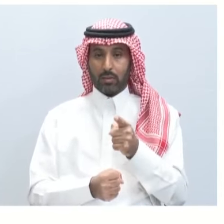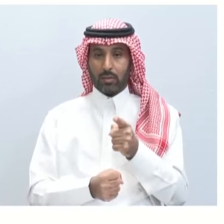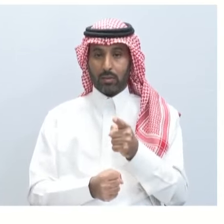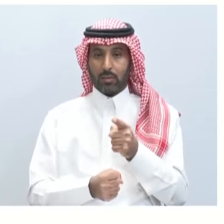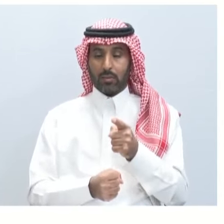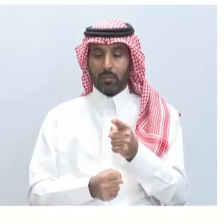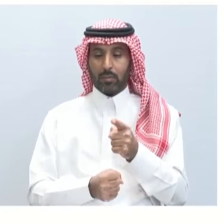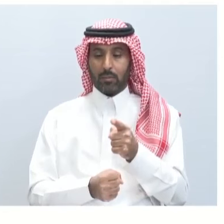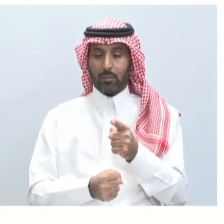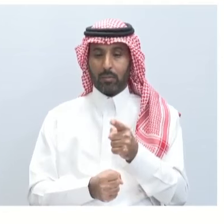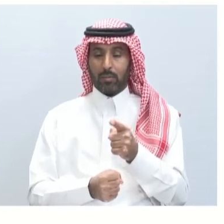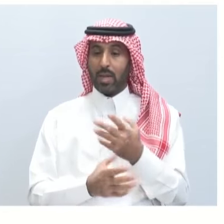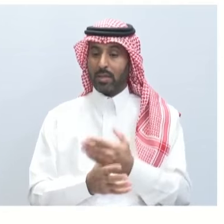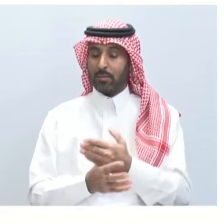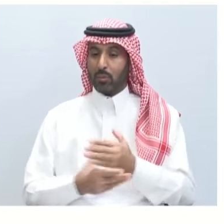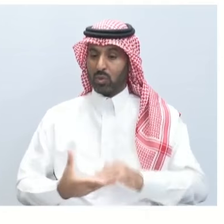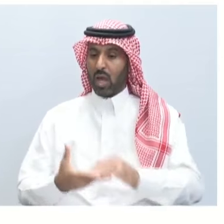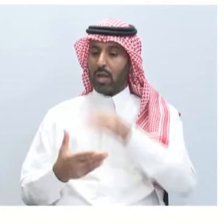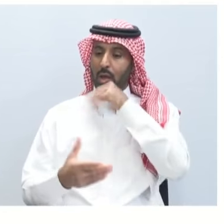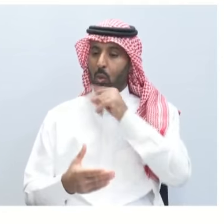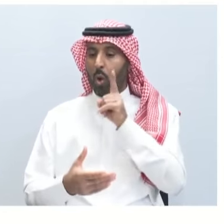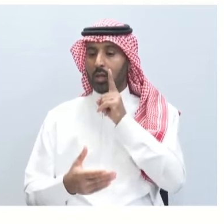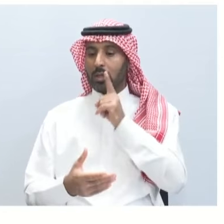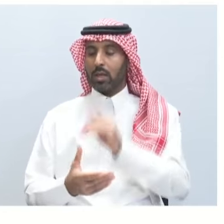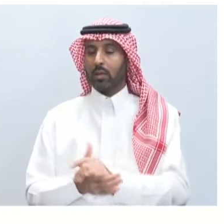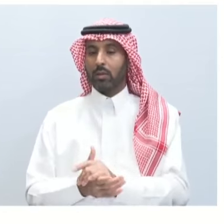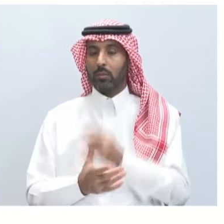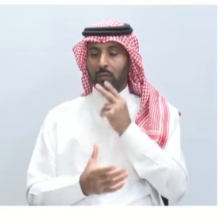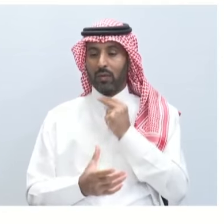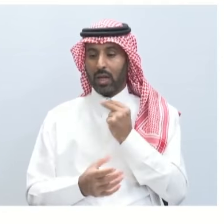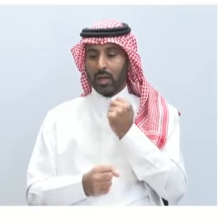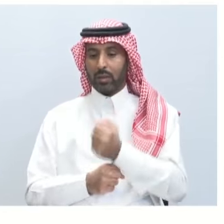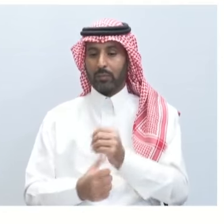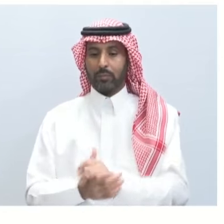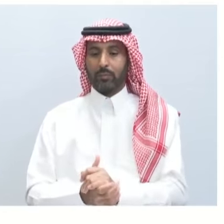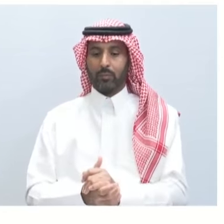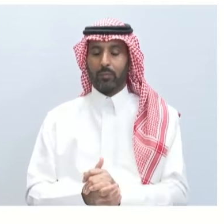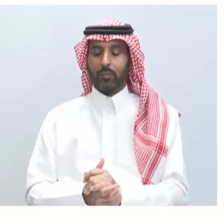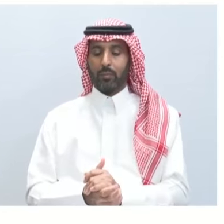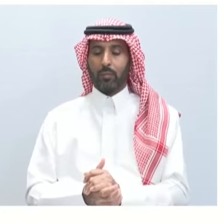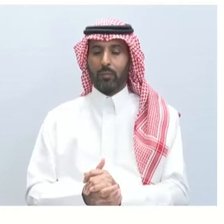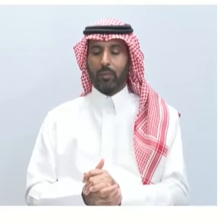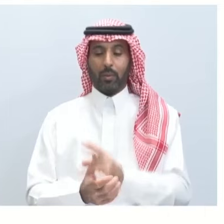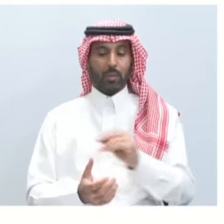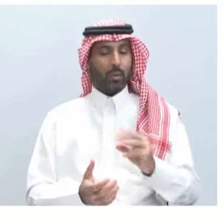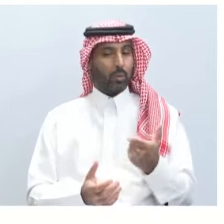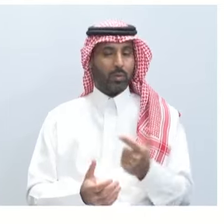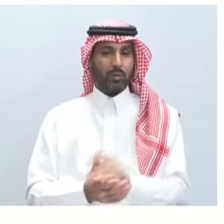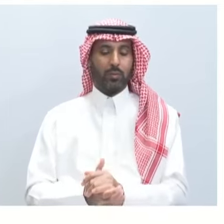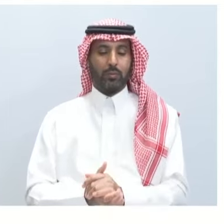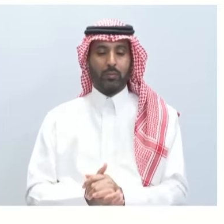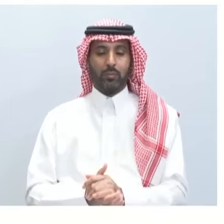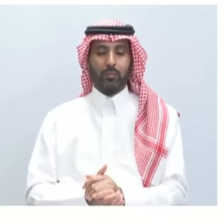بالوالدين من البر بالاب ومن البر ايضا بالام من يستطيع ان يقول لي مثل ماذا هذه